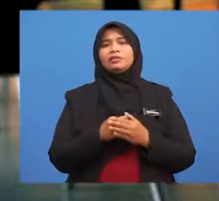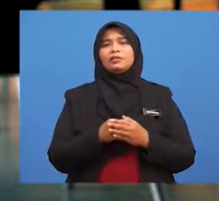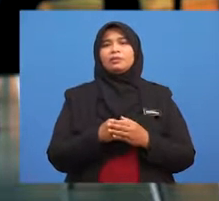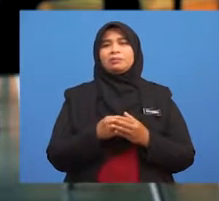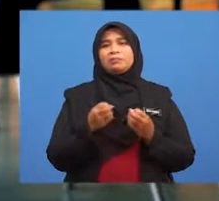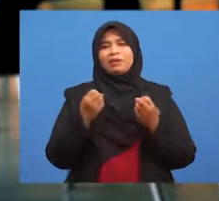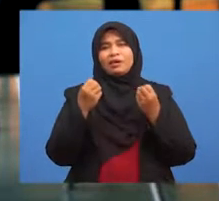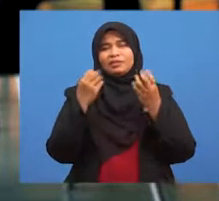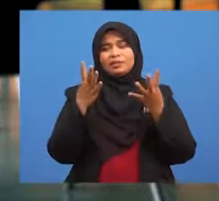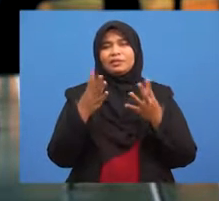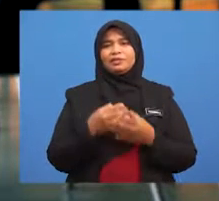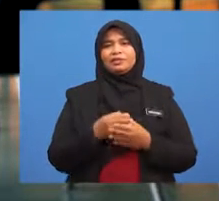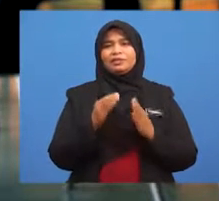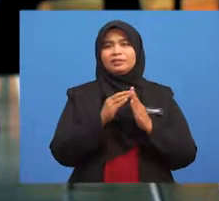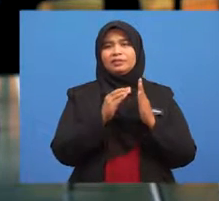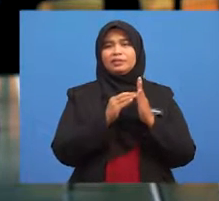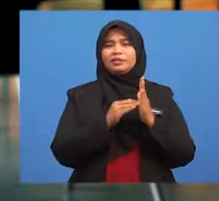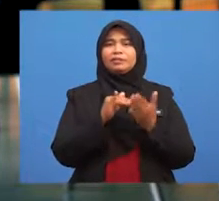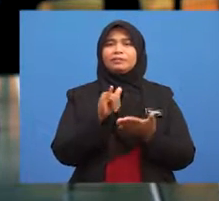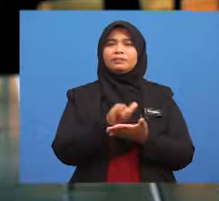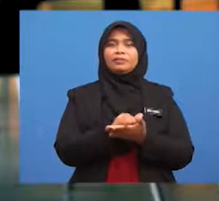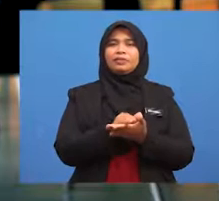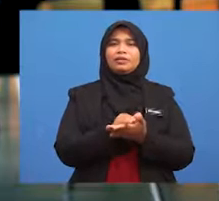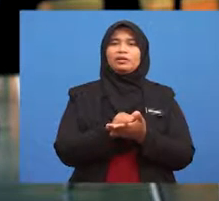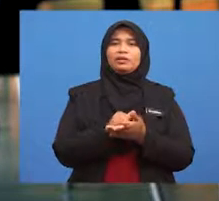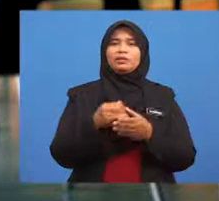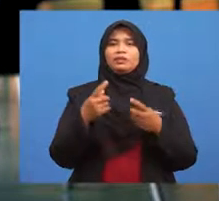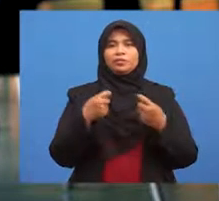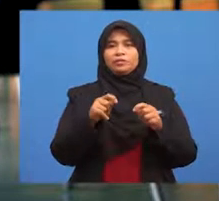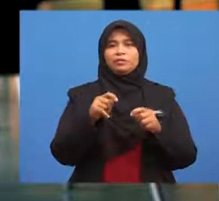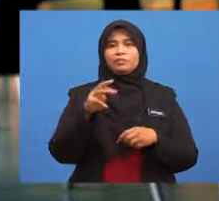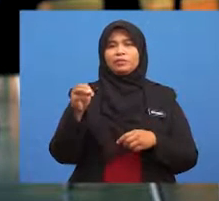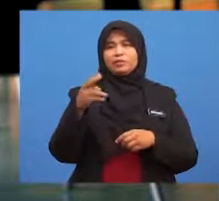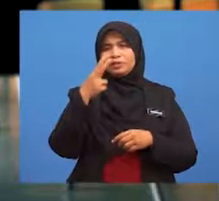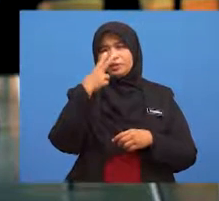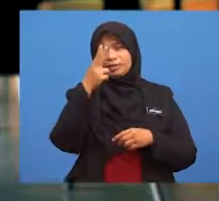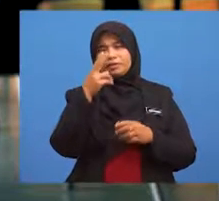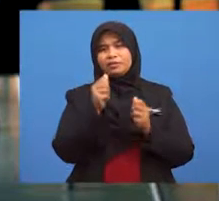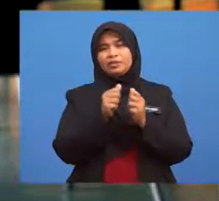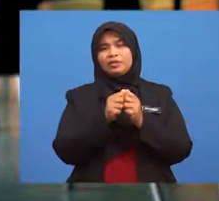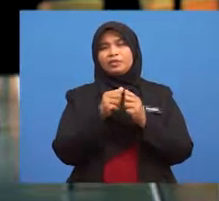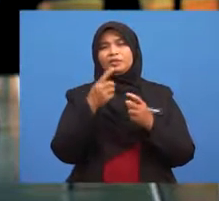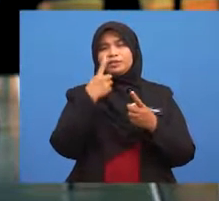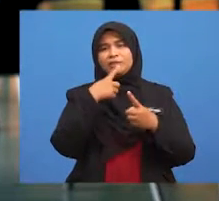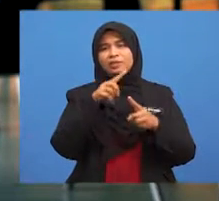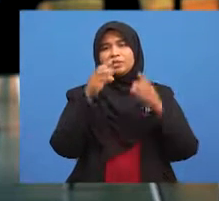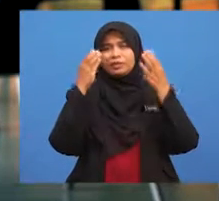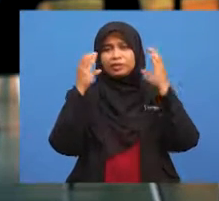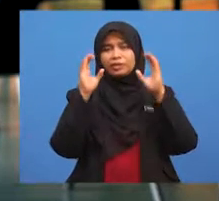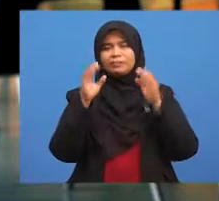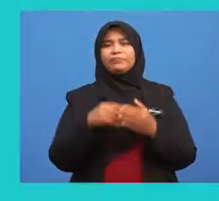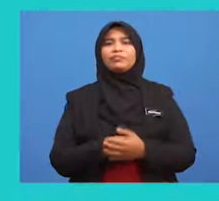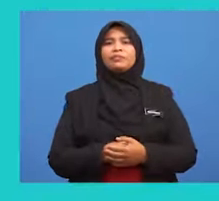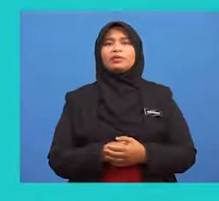Wah, banyak senarai tu. Cuba murid-murid semak dengan jawapan cikgu. Baiklah,